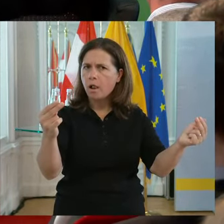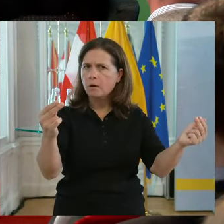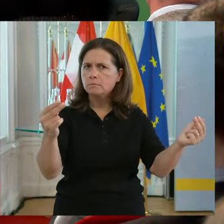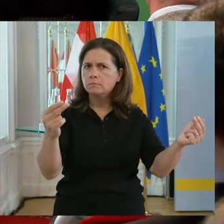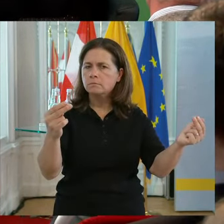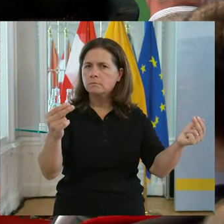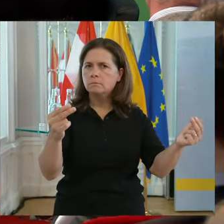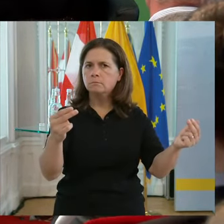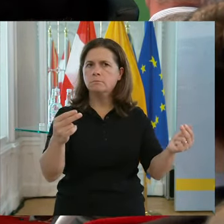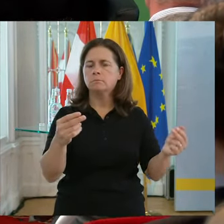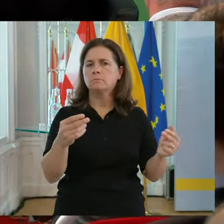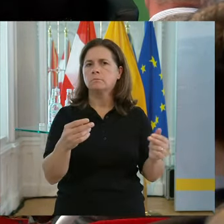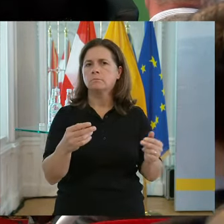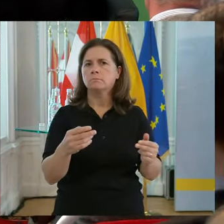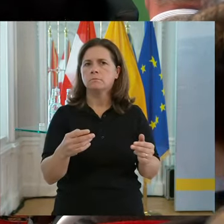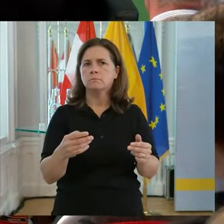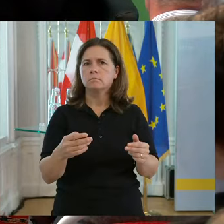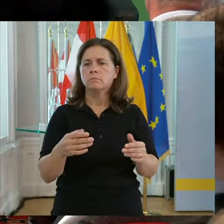eine